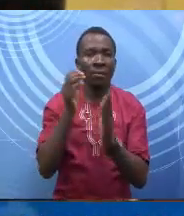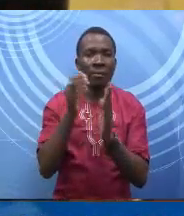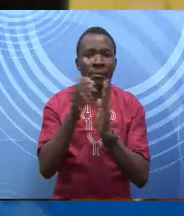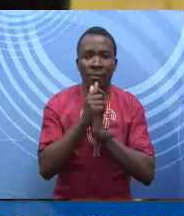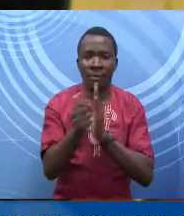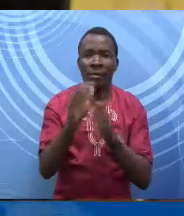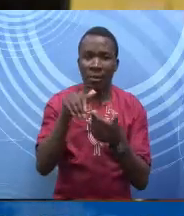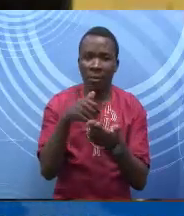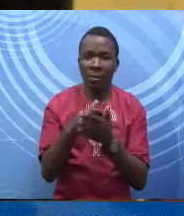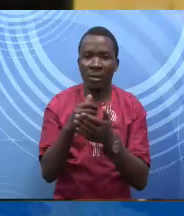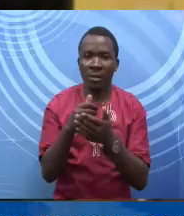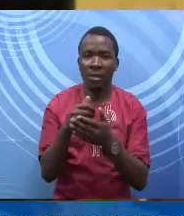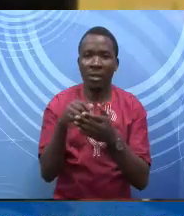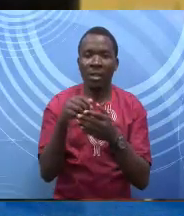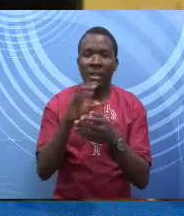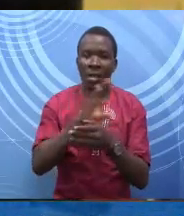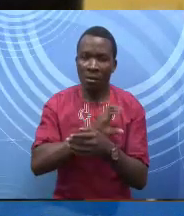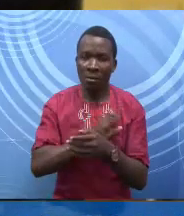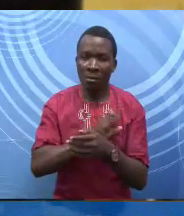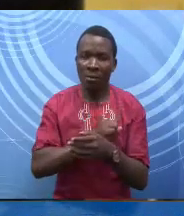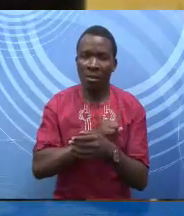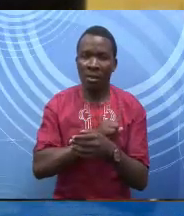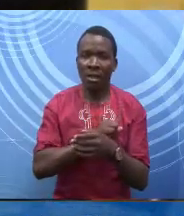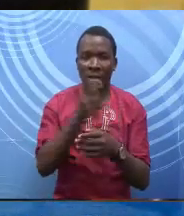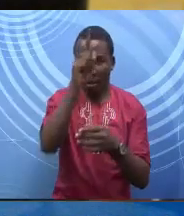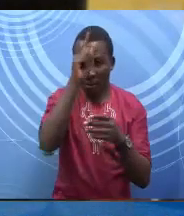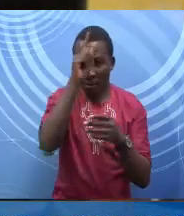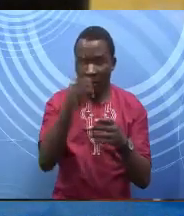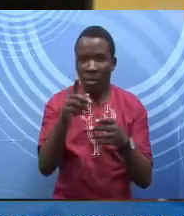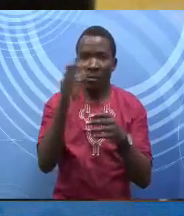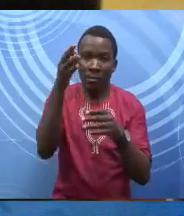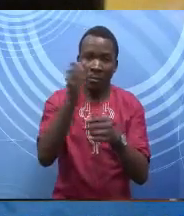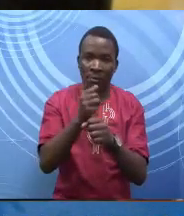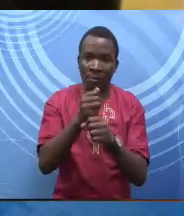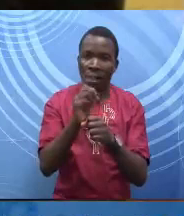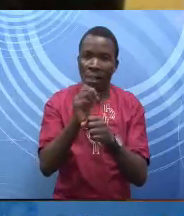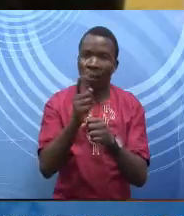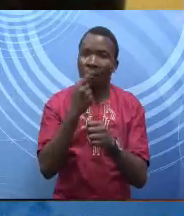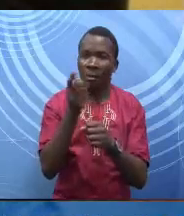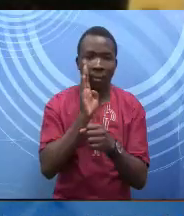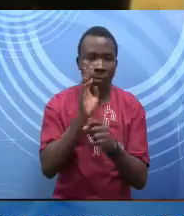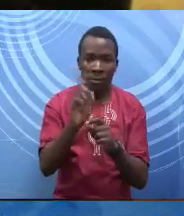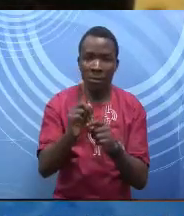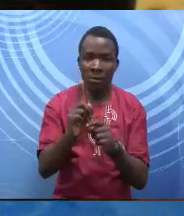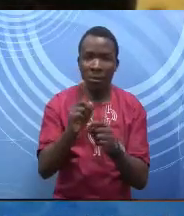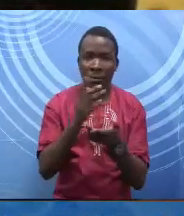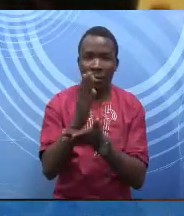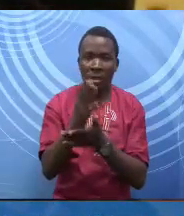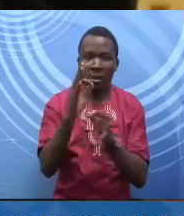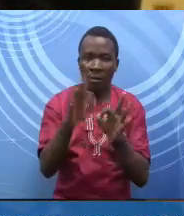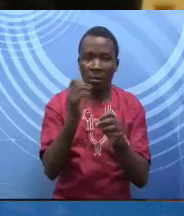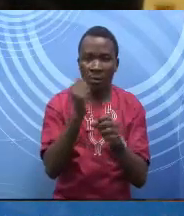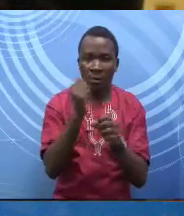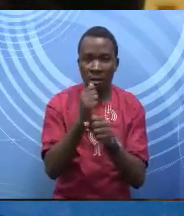ibyo rwose nahumuriza abaturage ko bizakorwa ntago bababwiye ibinyoma ahubwo ibyo ngibyo bizakorwa izo